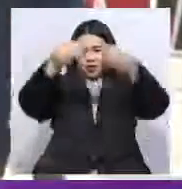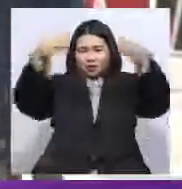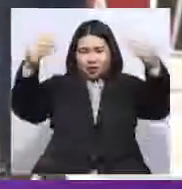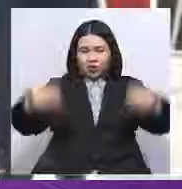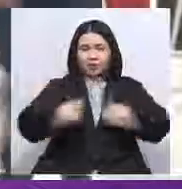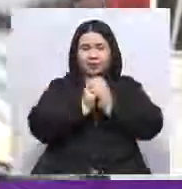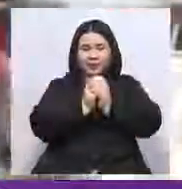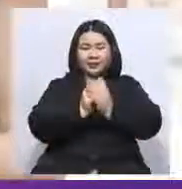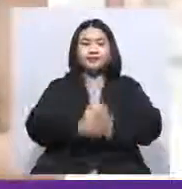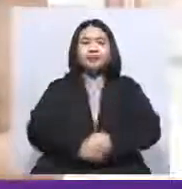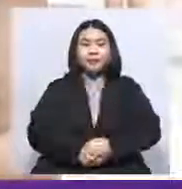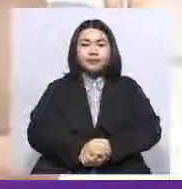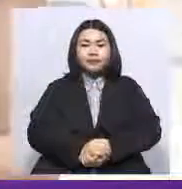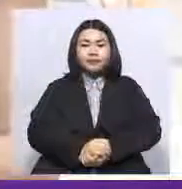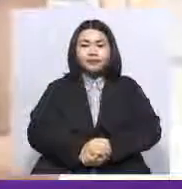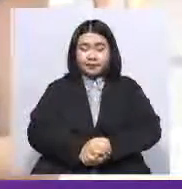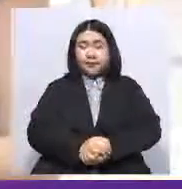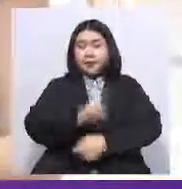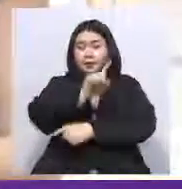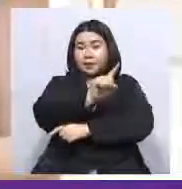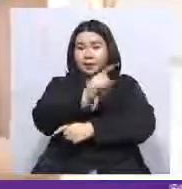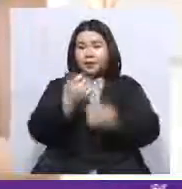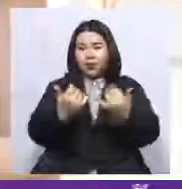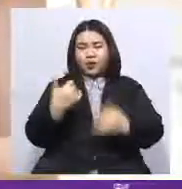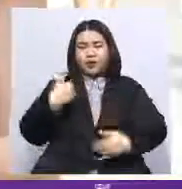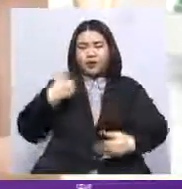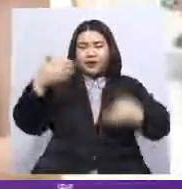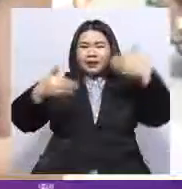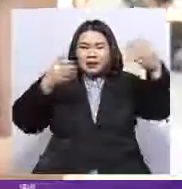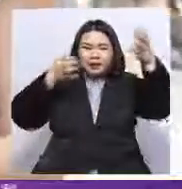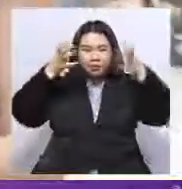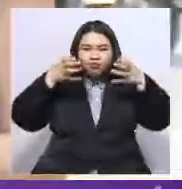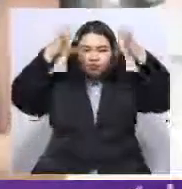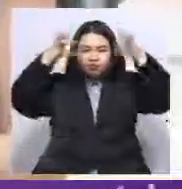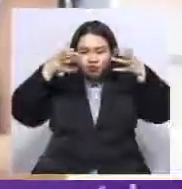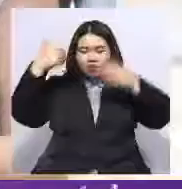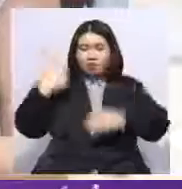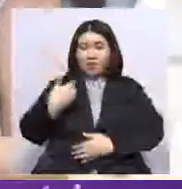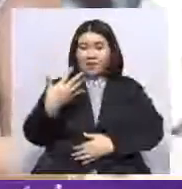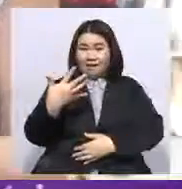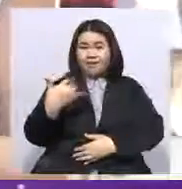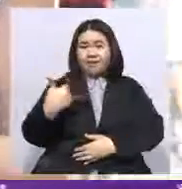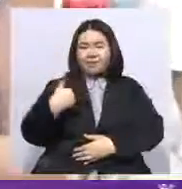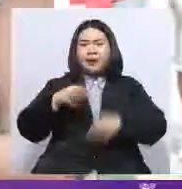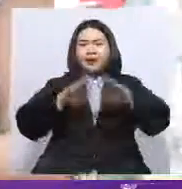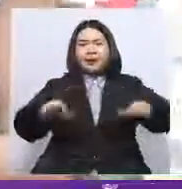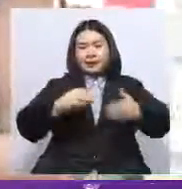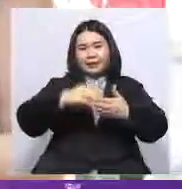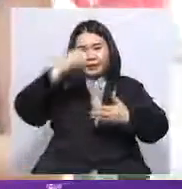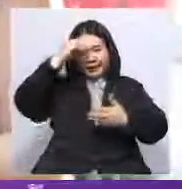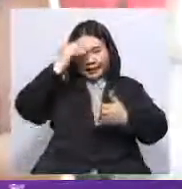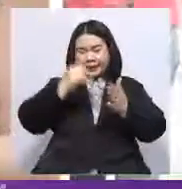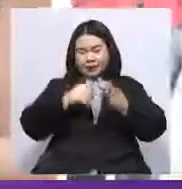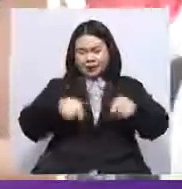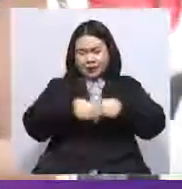เกียรติด้วยค่ะและในบ่ายวันนี้นะคะก็จะมีการแสดงเชิดสิงโต5หัวรวมถึงการแสดงจากนักเรียนจากโรงเรียนในพื้นที่ย่